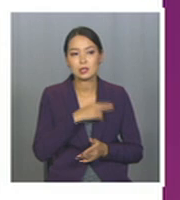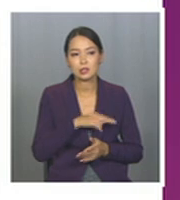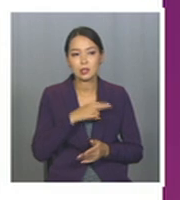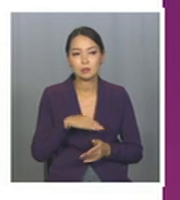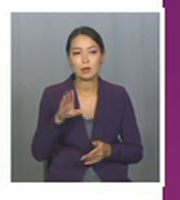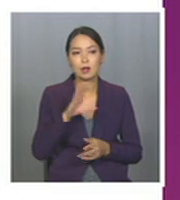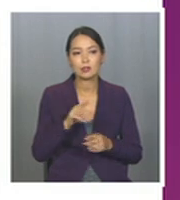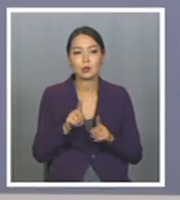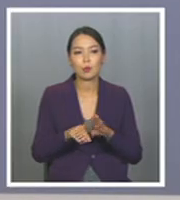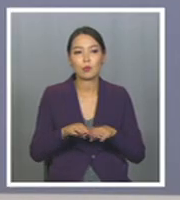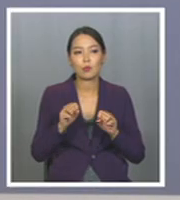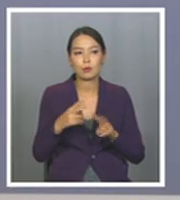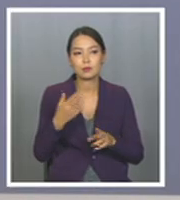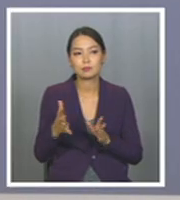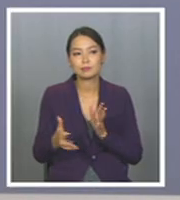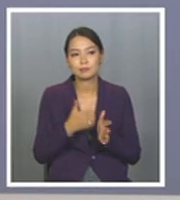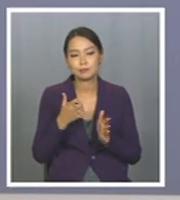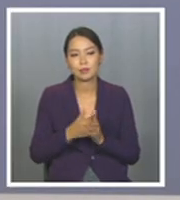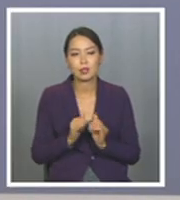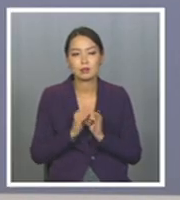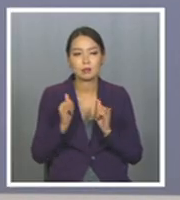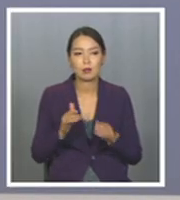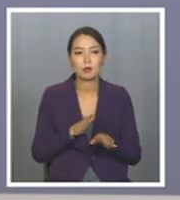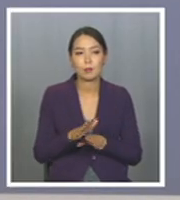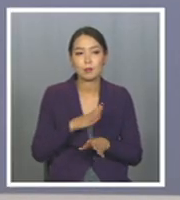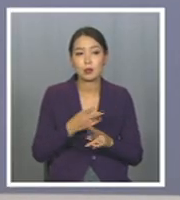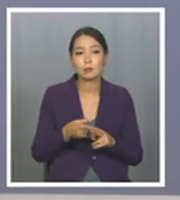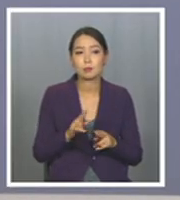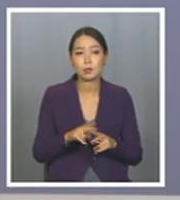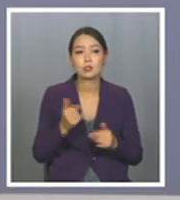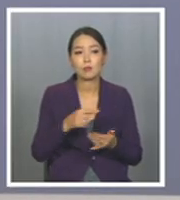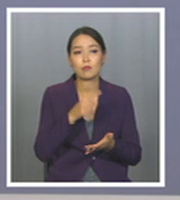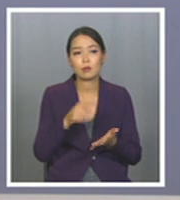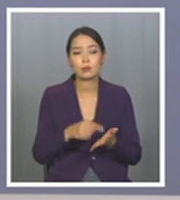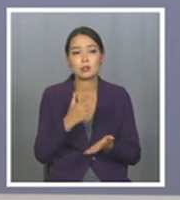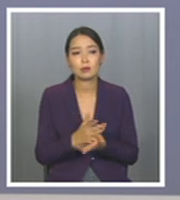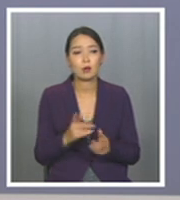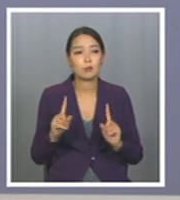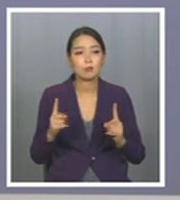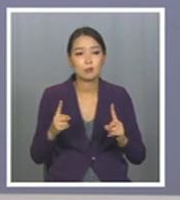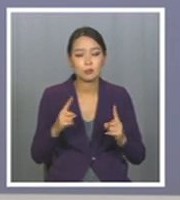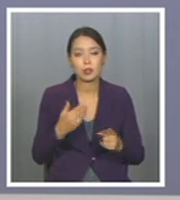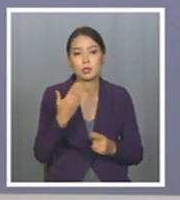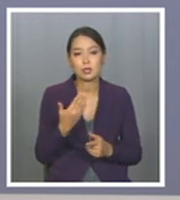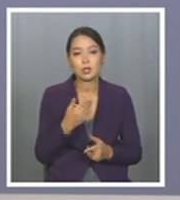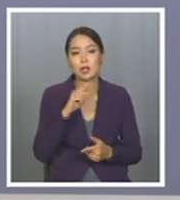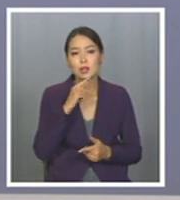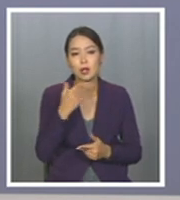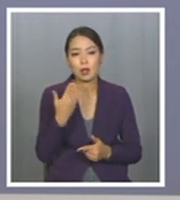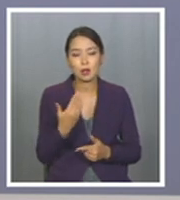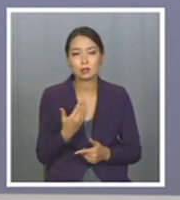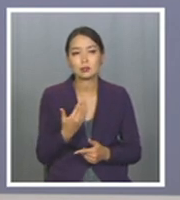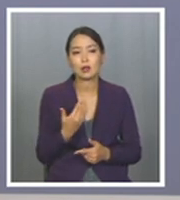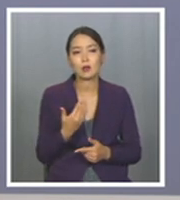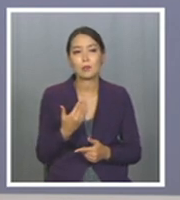baylanıstı. Әрине, көкейде сауал туындайды. Не себепті нарықтық қатынастарға негізделген шаруашылық саласында